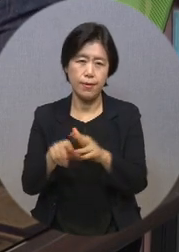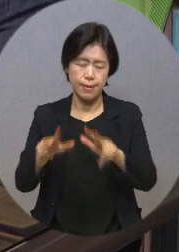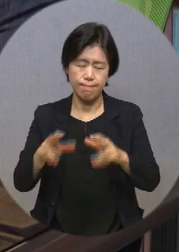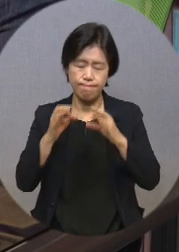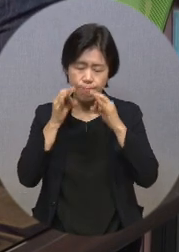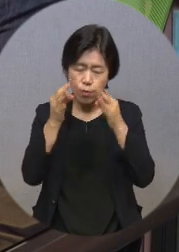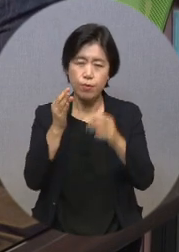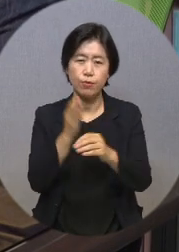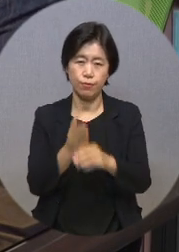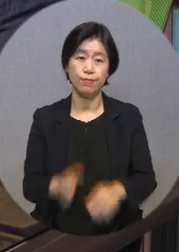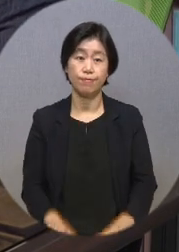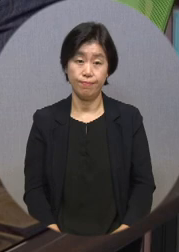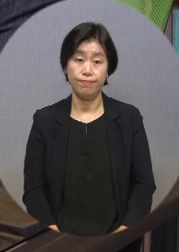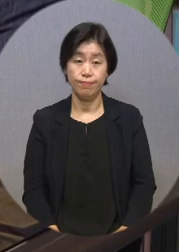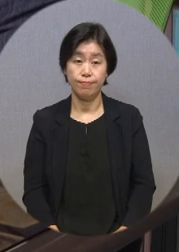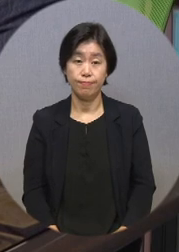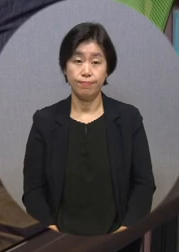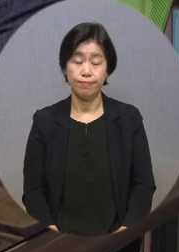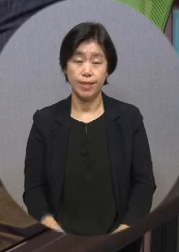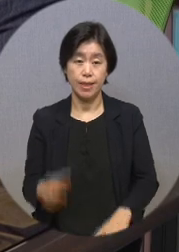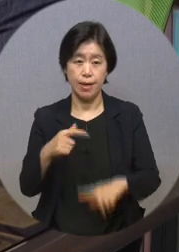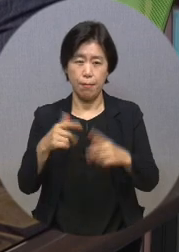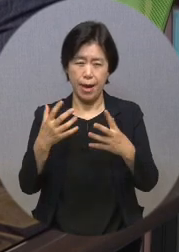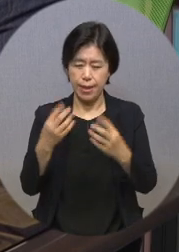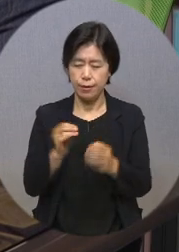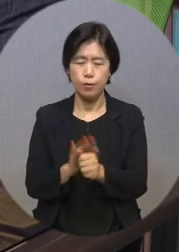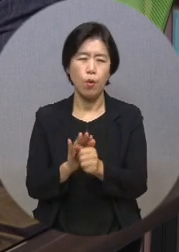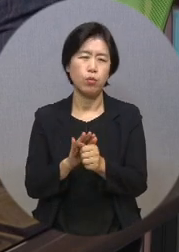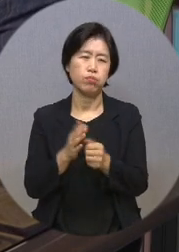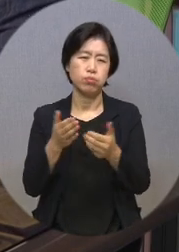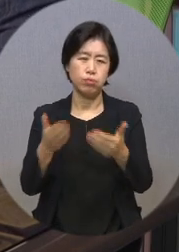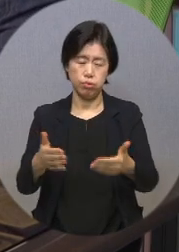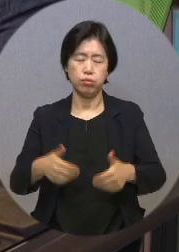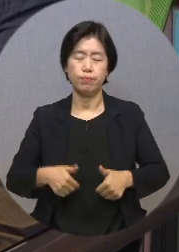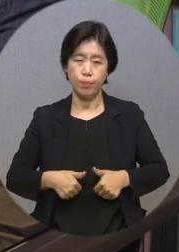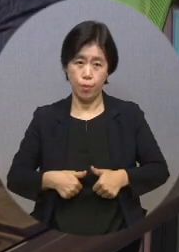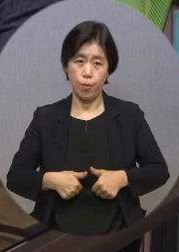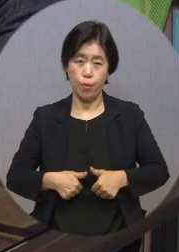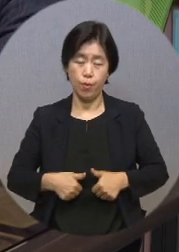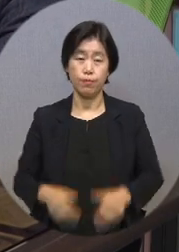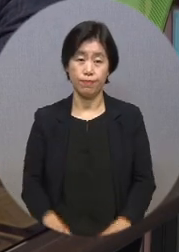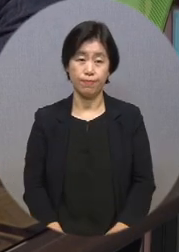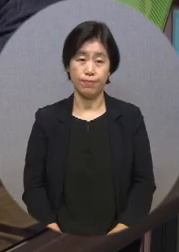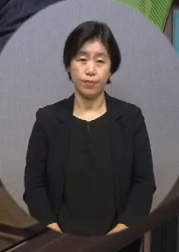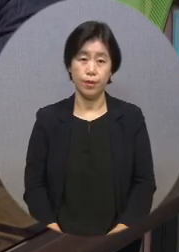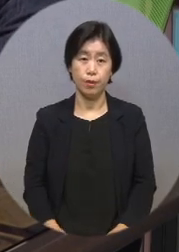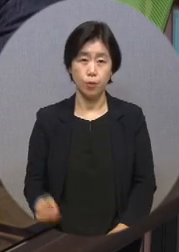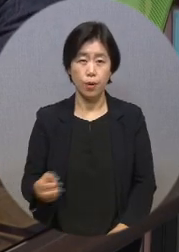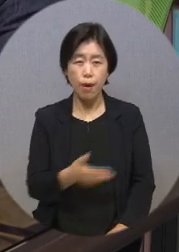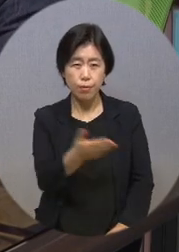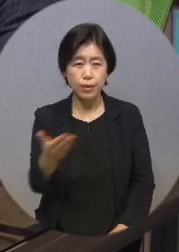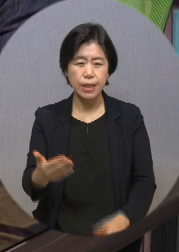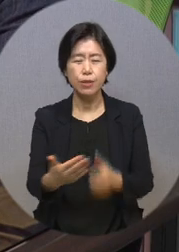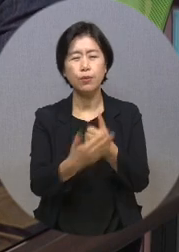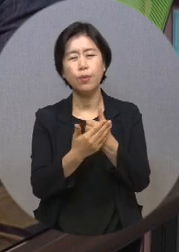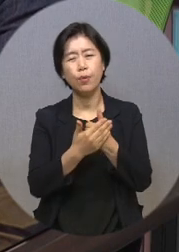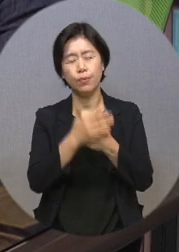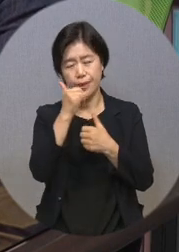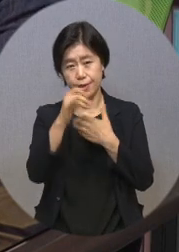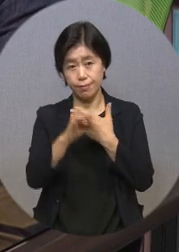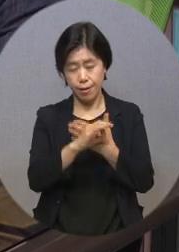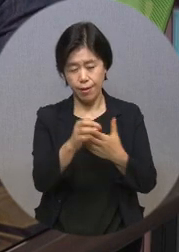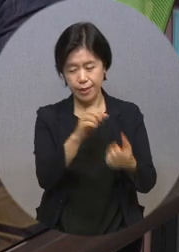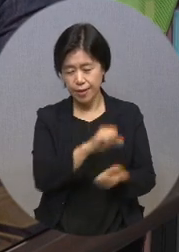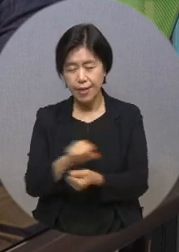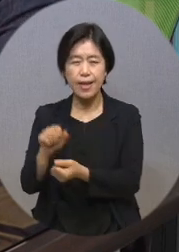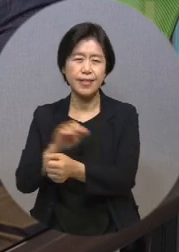많은 기부가 저는 필요하다고 생각하고 우리 사회복지부에 더 많은 기부해 주시면 더 많은 분들에게 따뜻한 마음이 전달이 될 거라고 저는 확신을